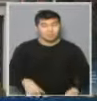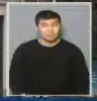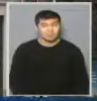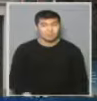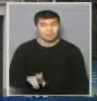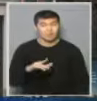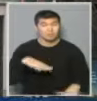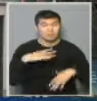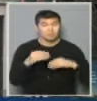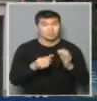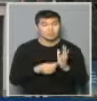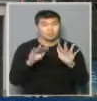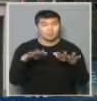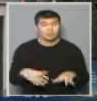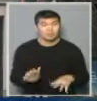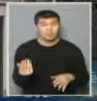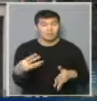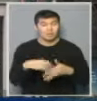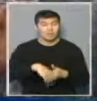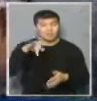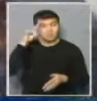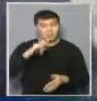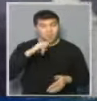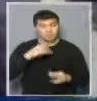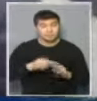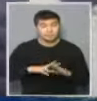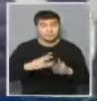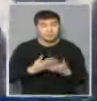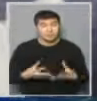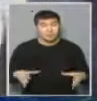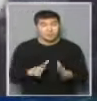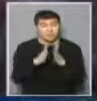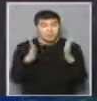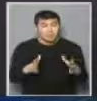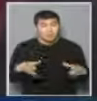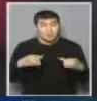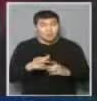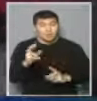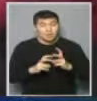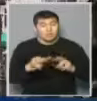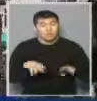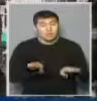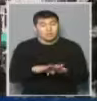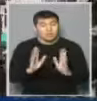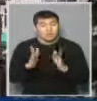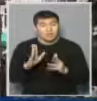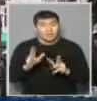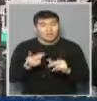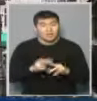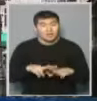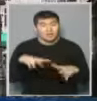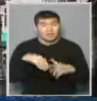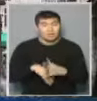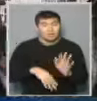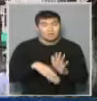Бельгия занимает 6-е место по инвестициям в экономику Казахстана. Крупнейшие компании работают по таким направлениям, как